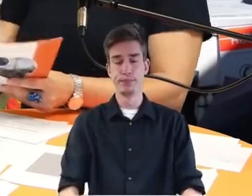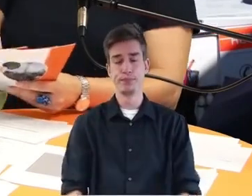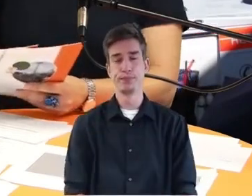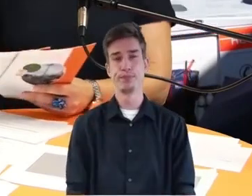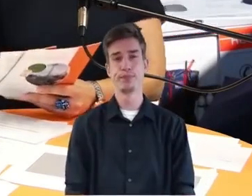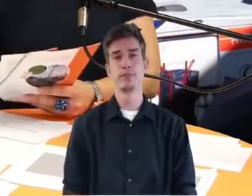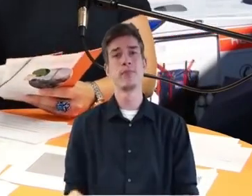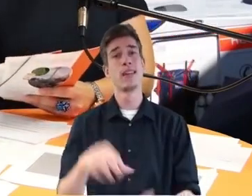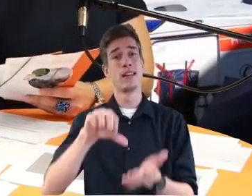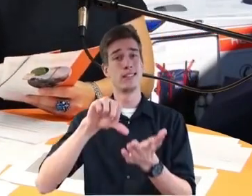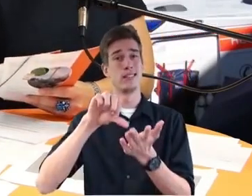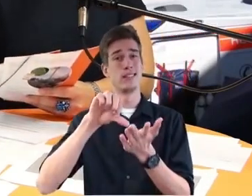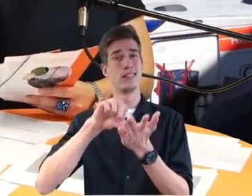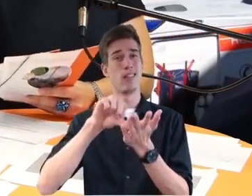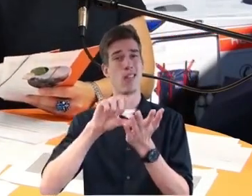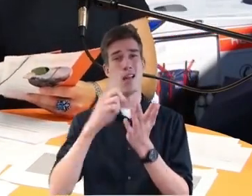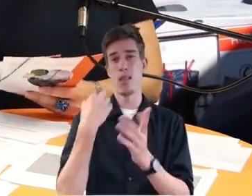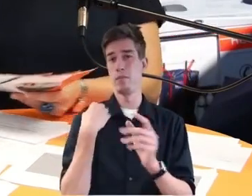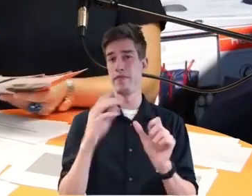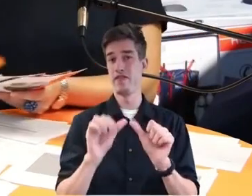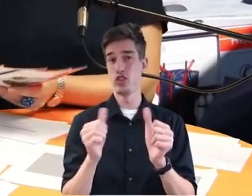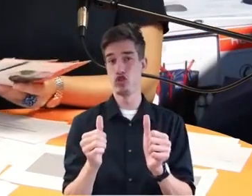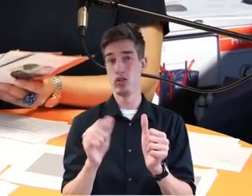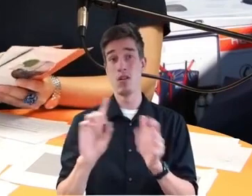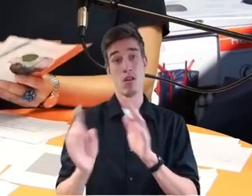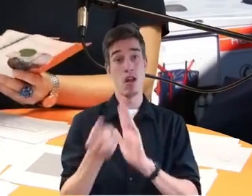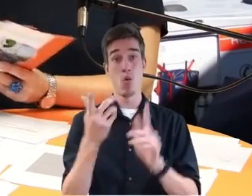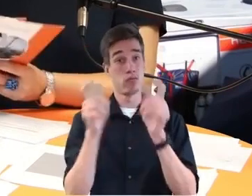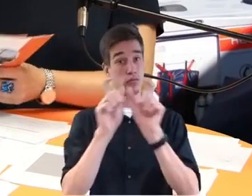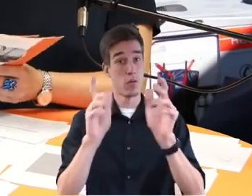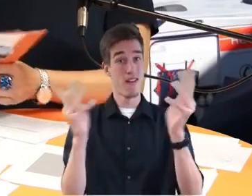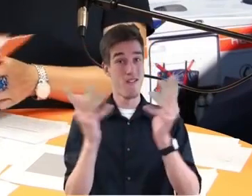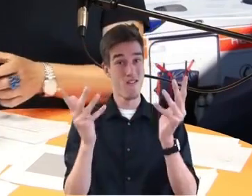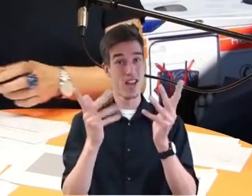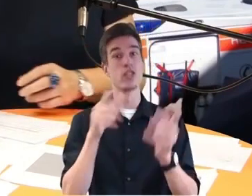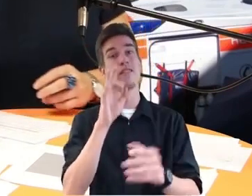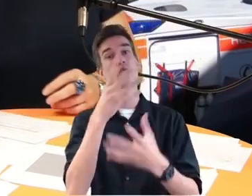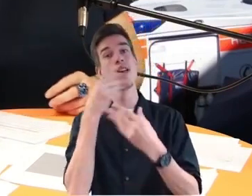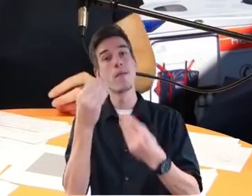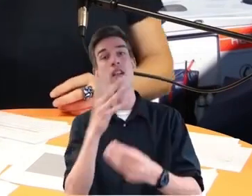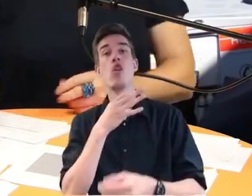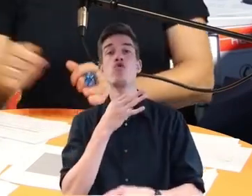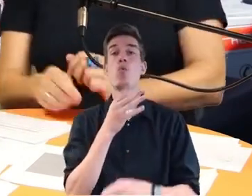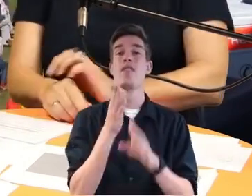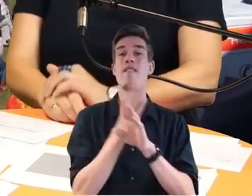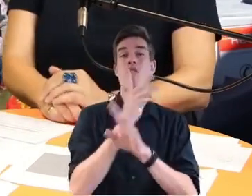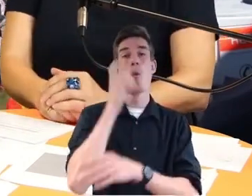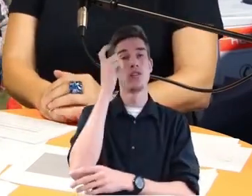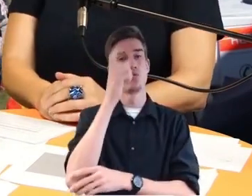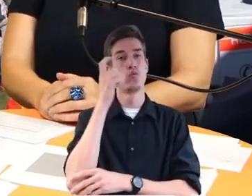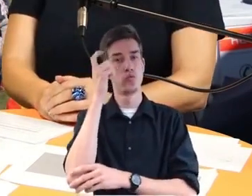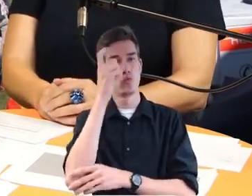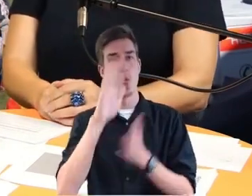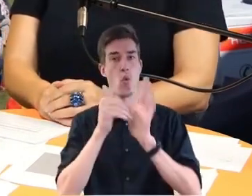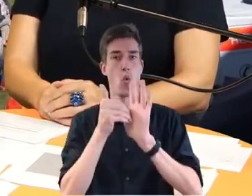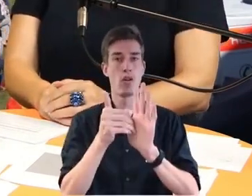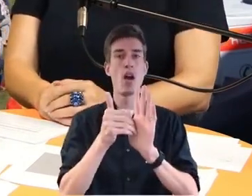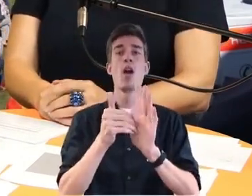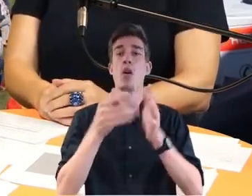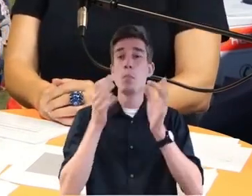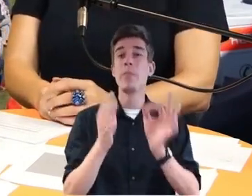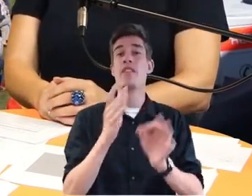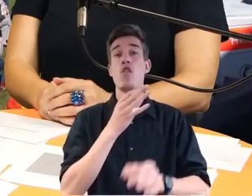ganz zentral ist natürlich unser Ratgeber für Notfallvorsorge und richtiges Handeln